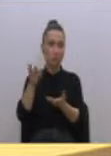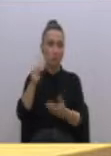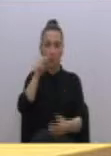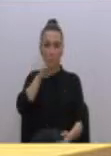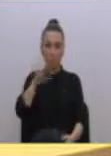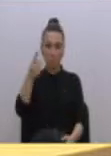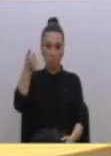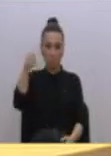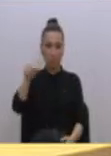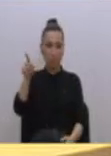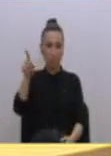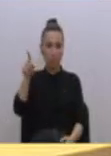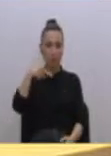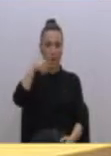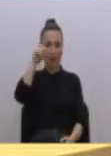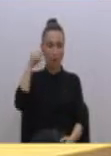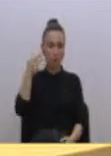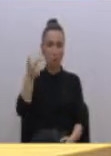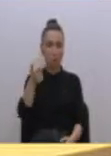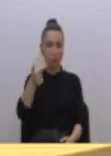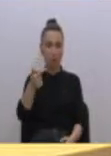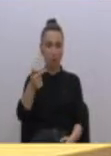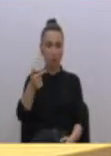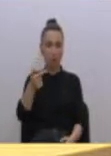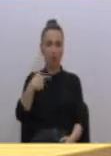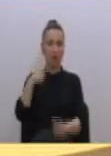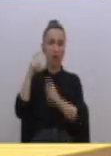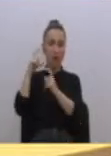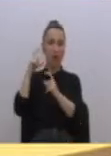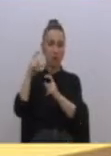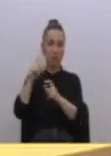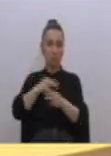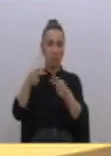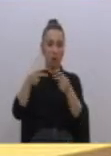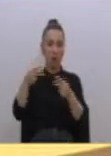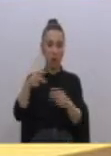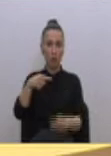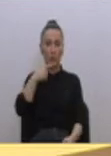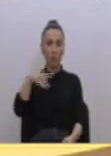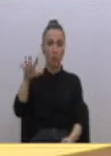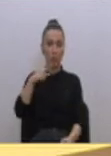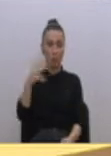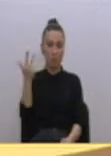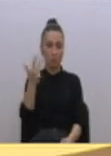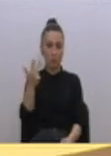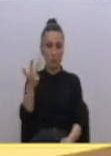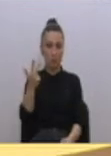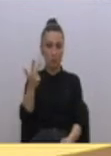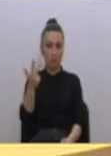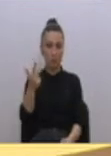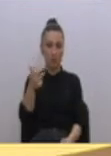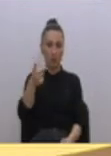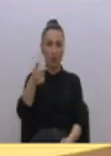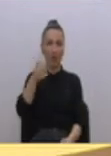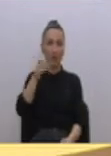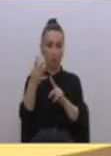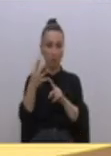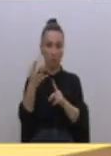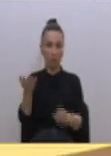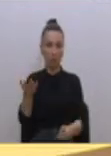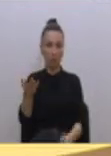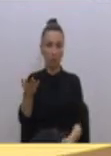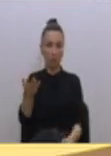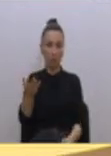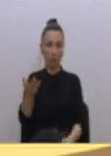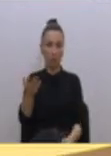gahta pirveli, azerbaidjani, meore, ce ne sa exporto partniori, Rusetii, mesame, Kirgize, dar de Kazah,